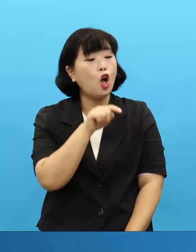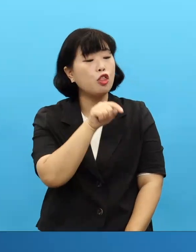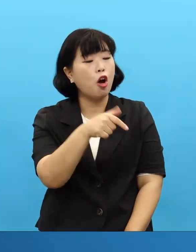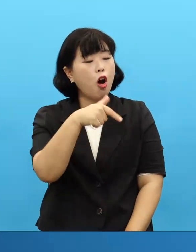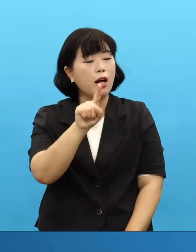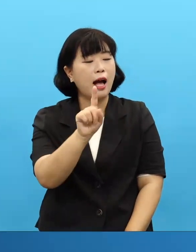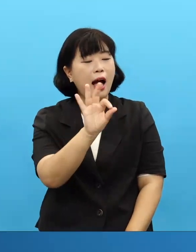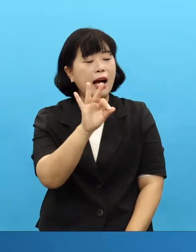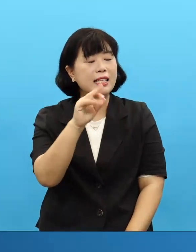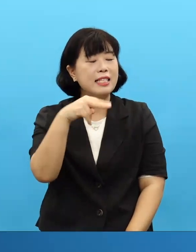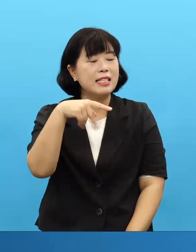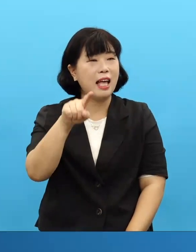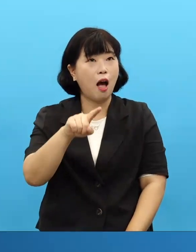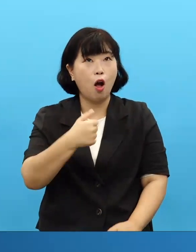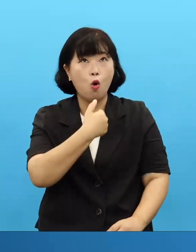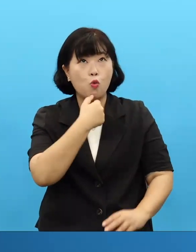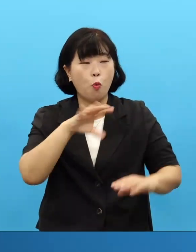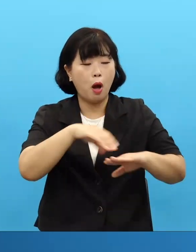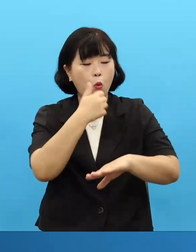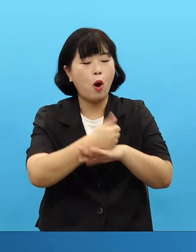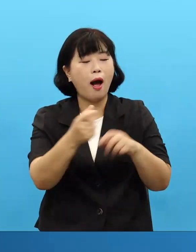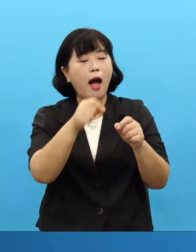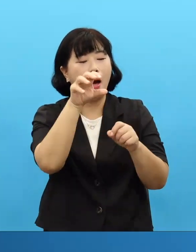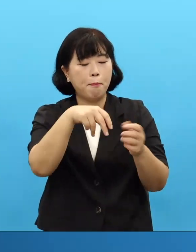하리라. He says, you must stand before Caesar.